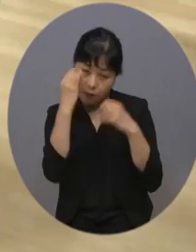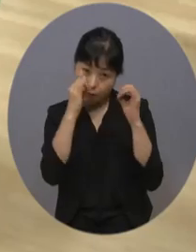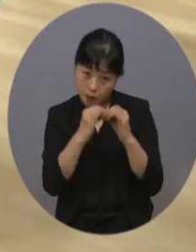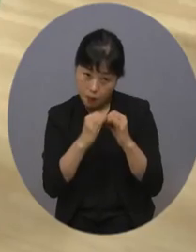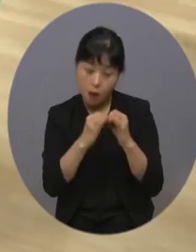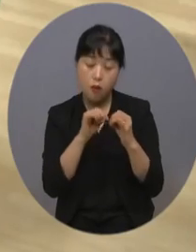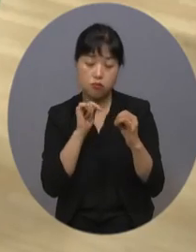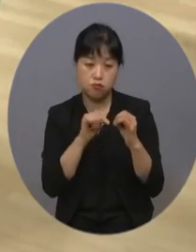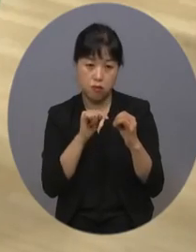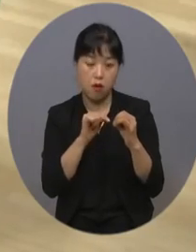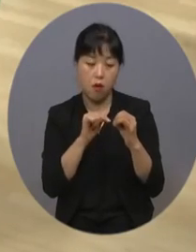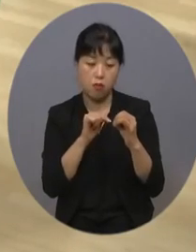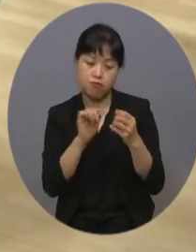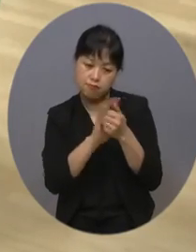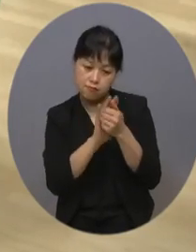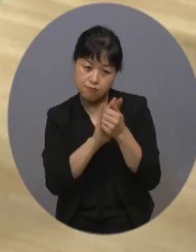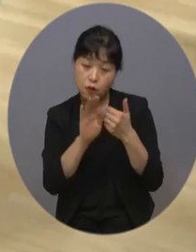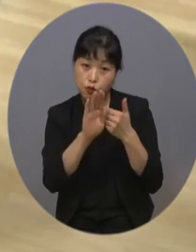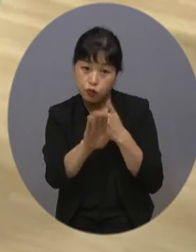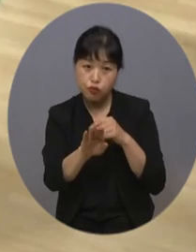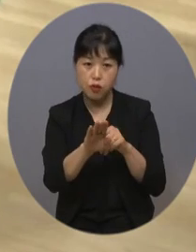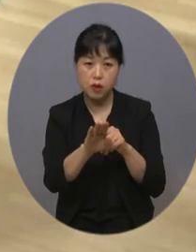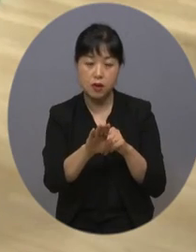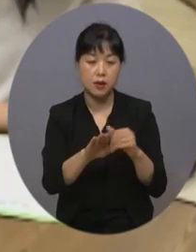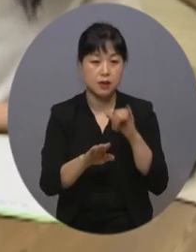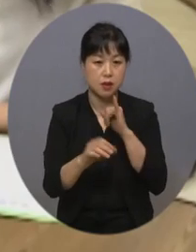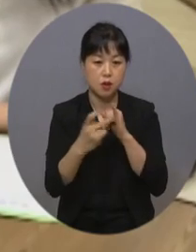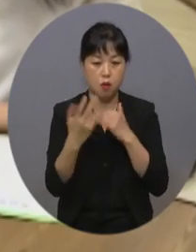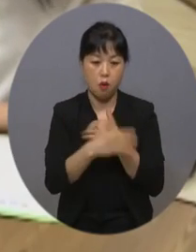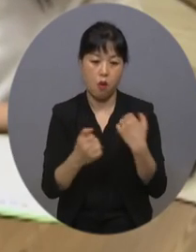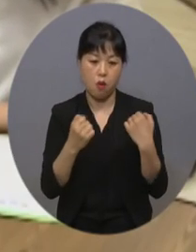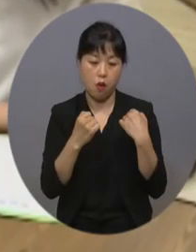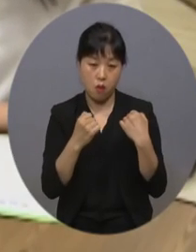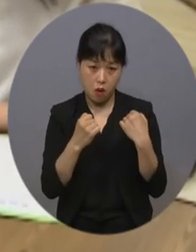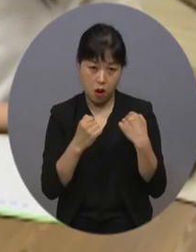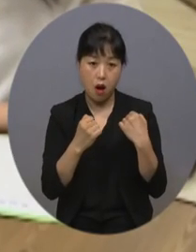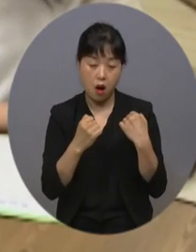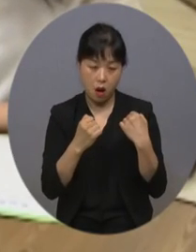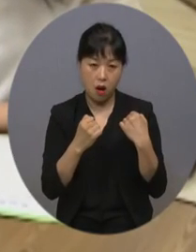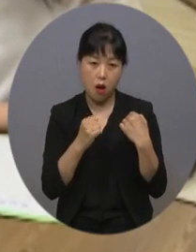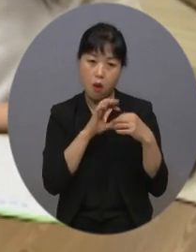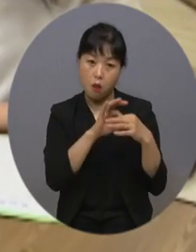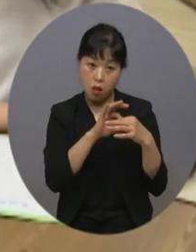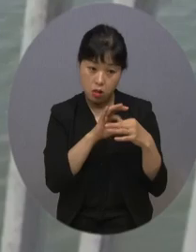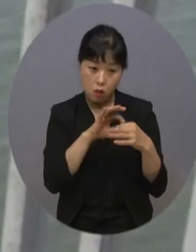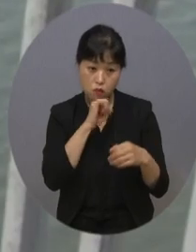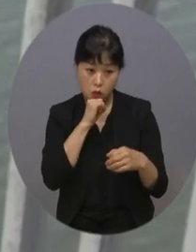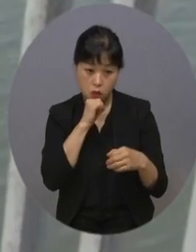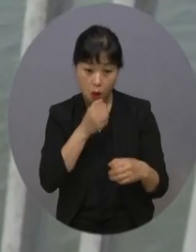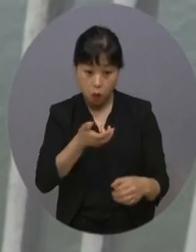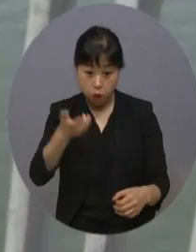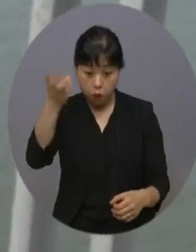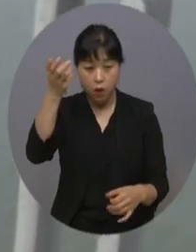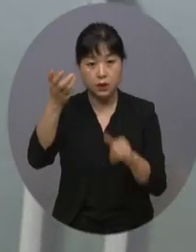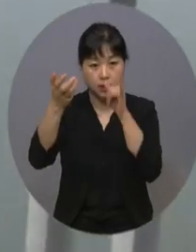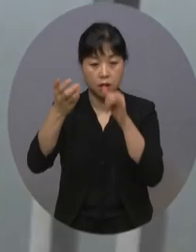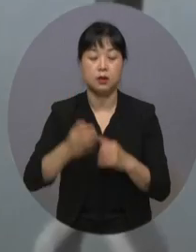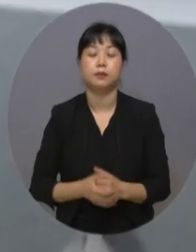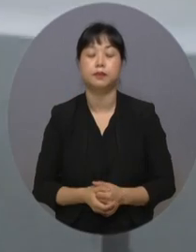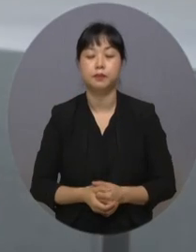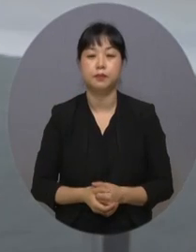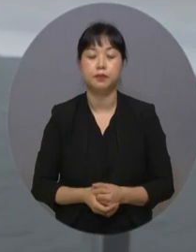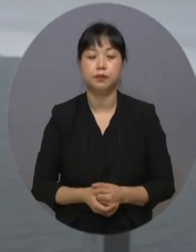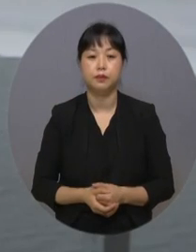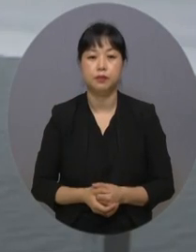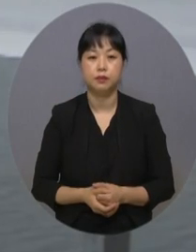사후관리를 진행할 수 로 자살과 건강 관련 지표가 호전되는 효과가 나타났습니다 복지 tv 뉴스